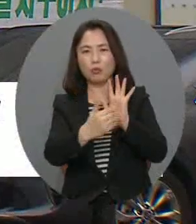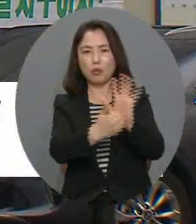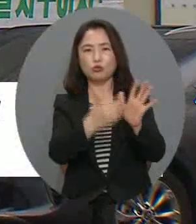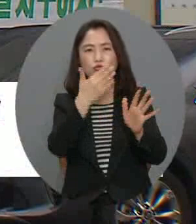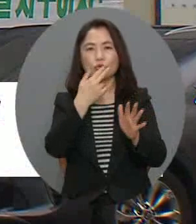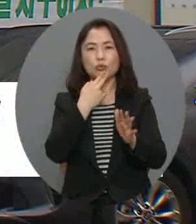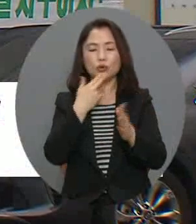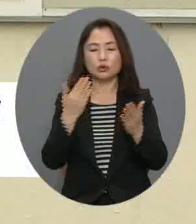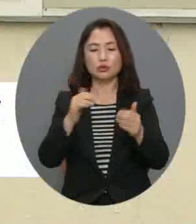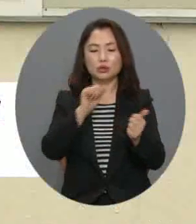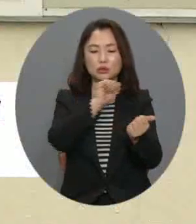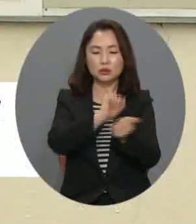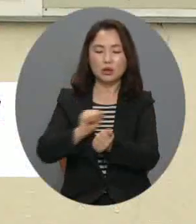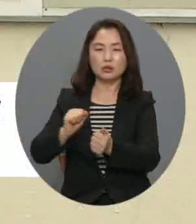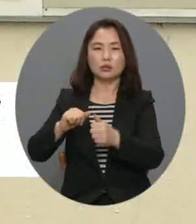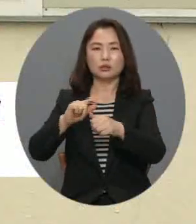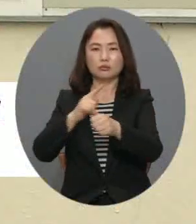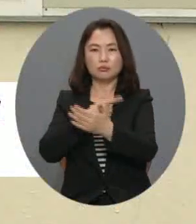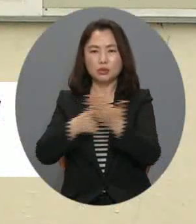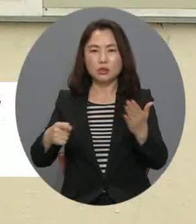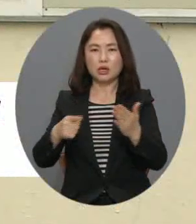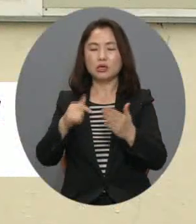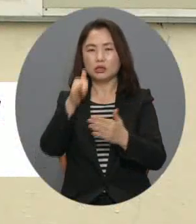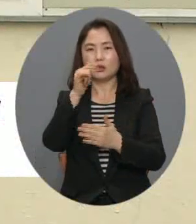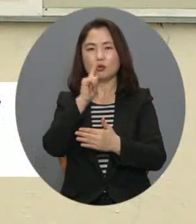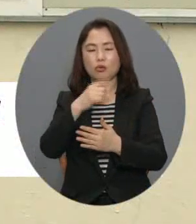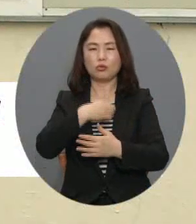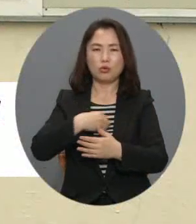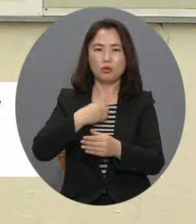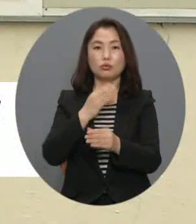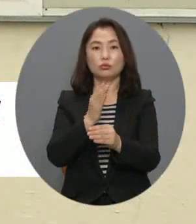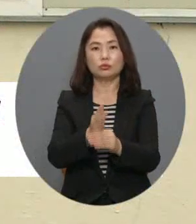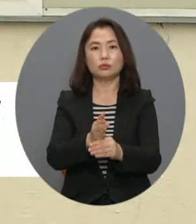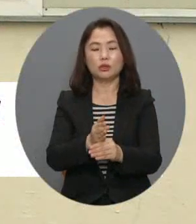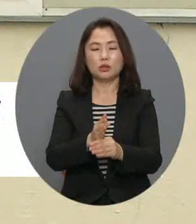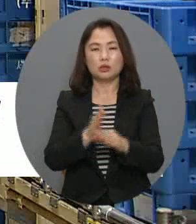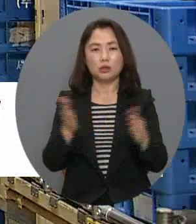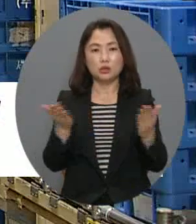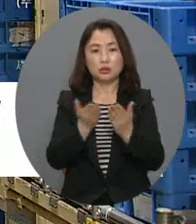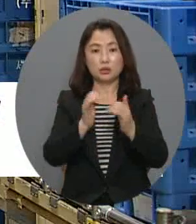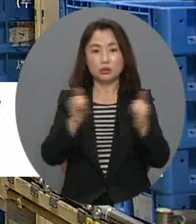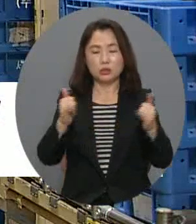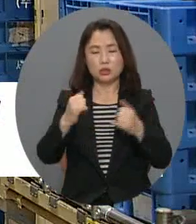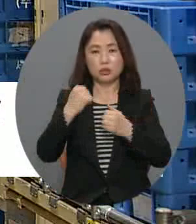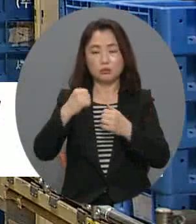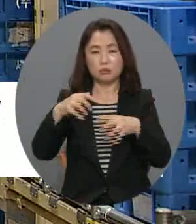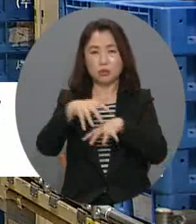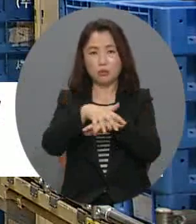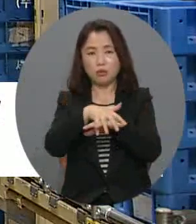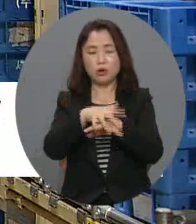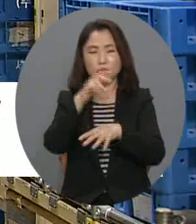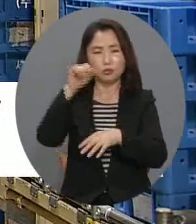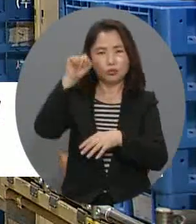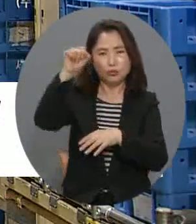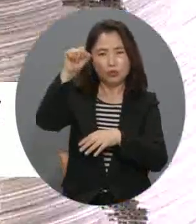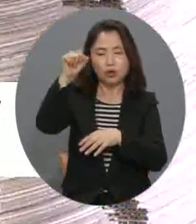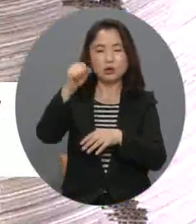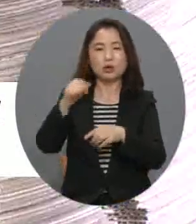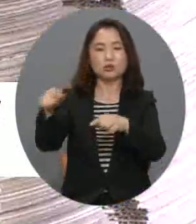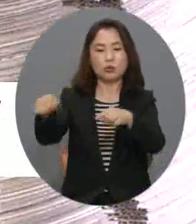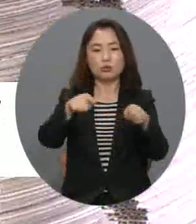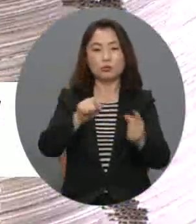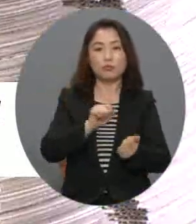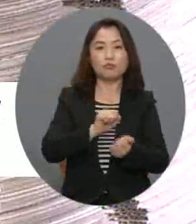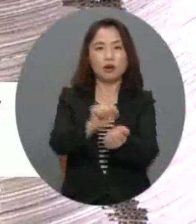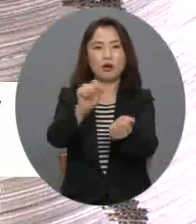결국 지역사회 전체가 피해를 볼 것이라고 우려하고 있습니다. 현장 노동자들의 힘으로 더 큰 투쟁을 통해